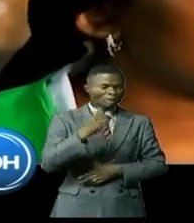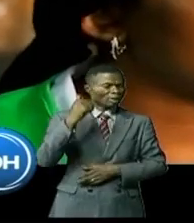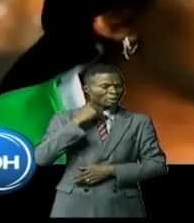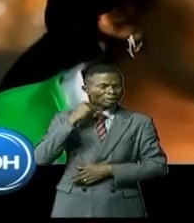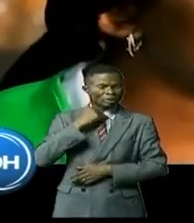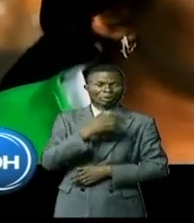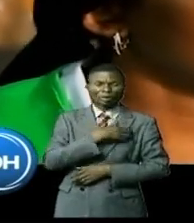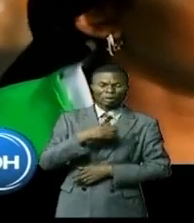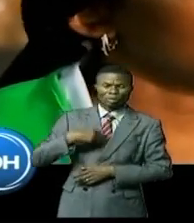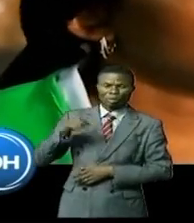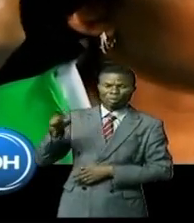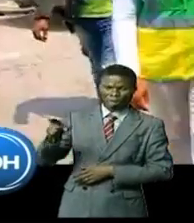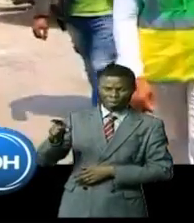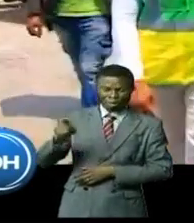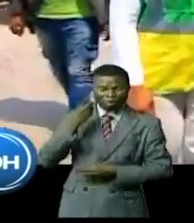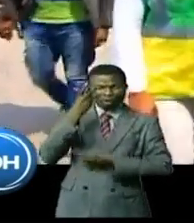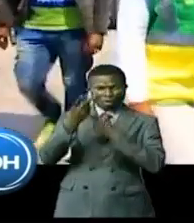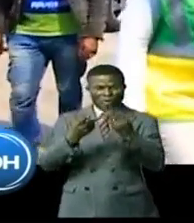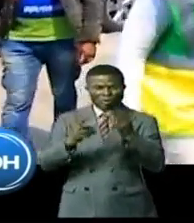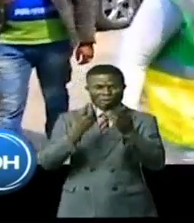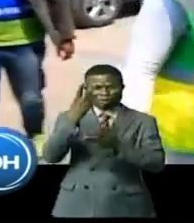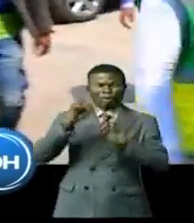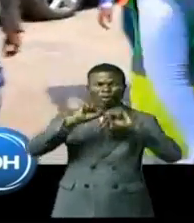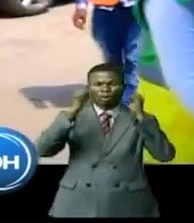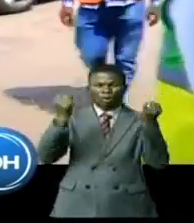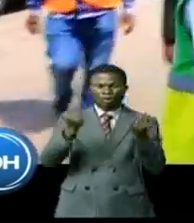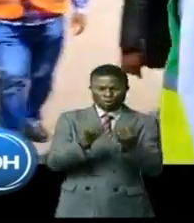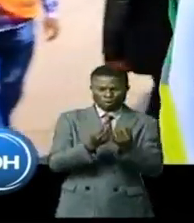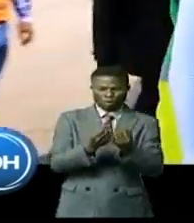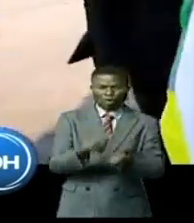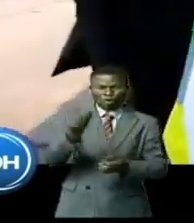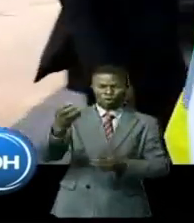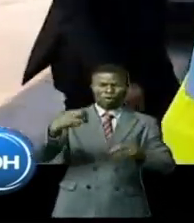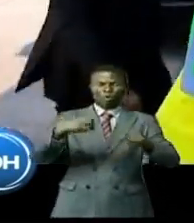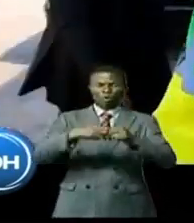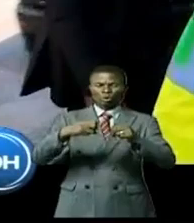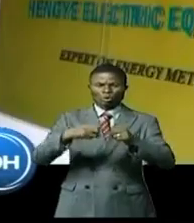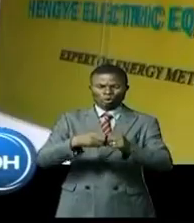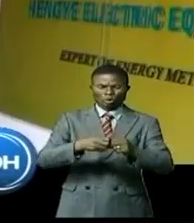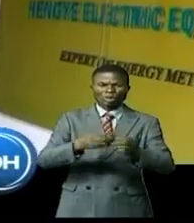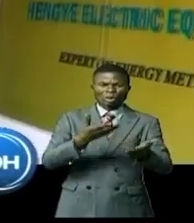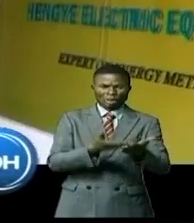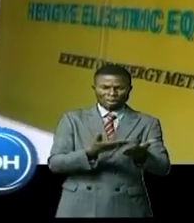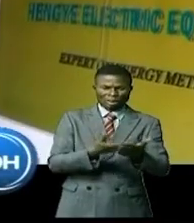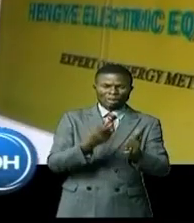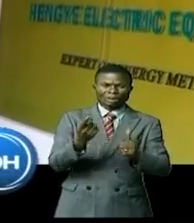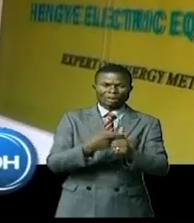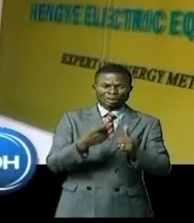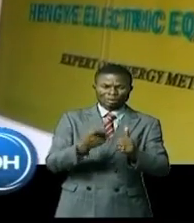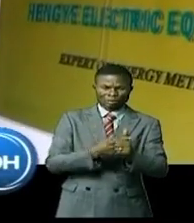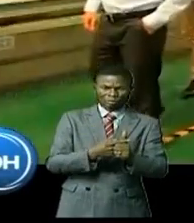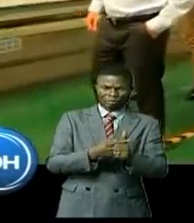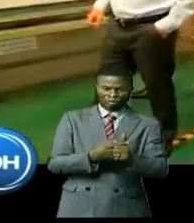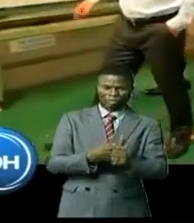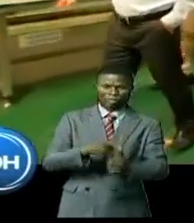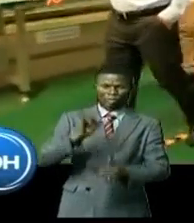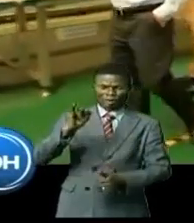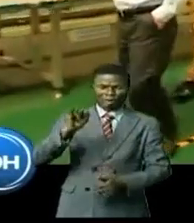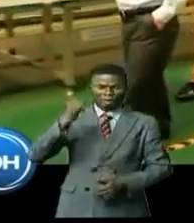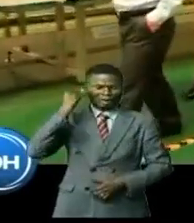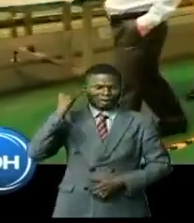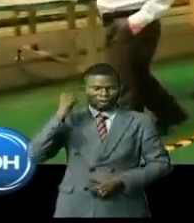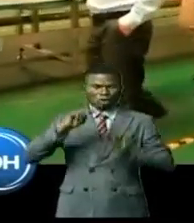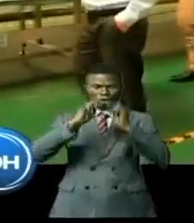Sandrine Mubinga a visité 2 sociétés fournisseuses de compteurs électriques, à savoir Engie et Blue